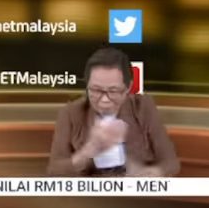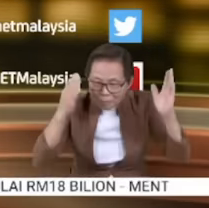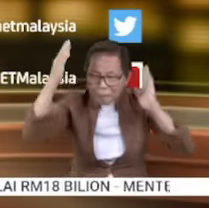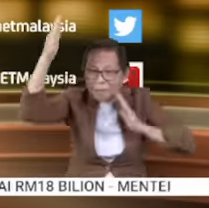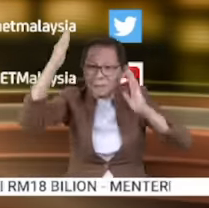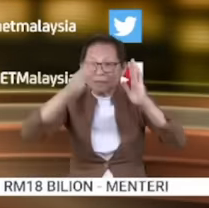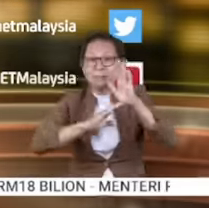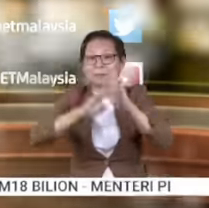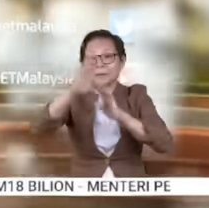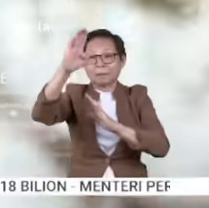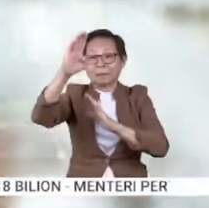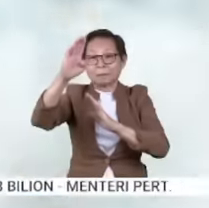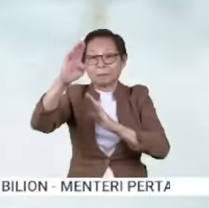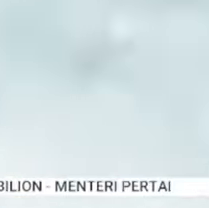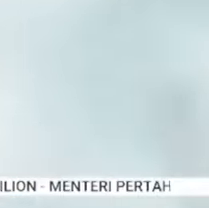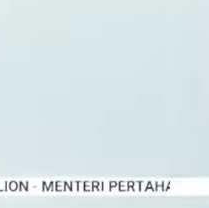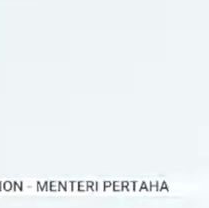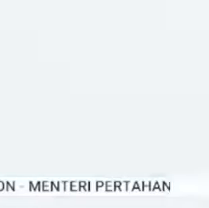Madani